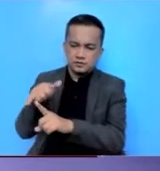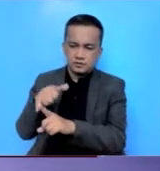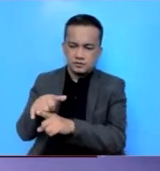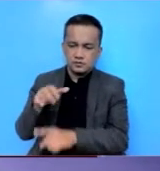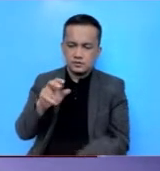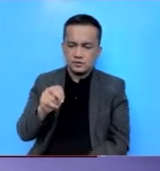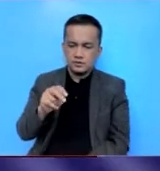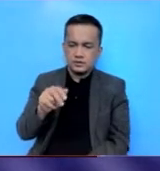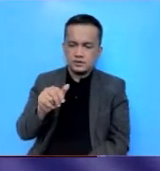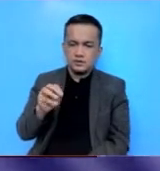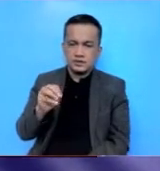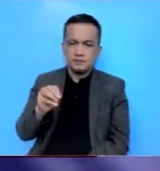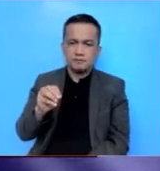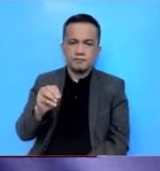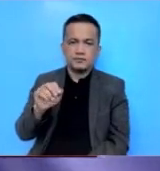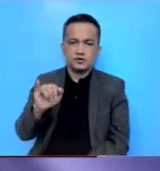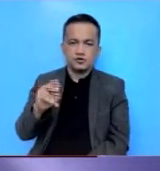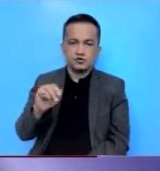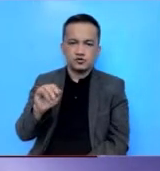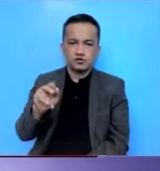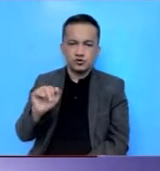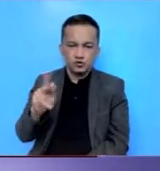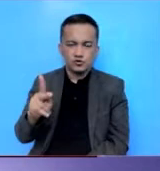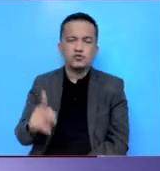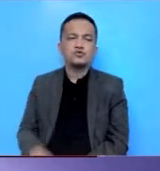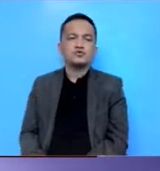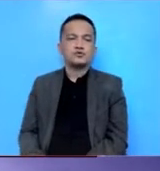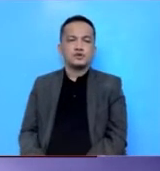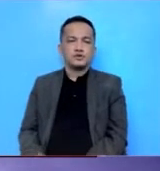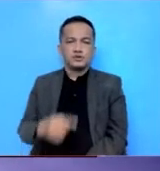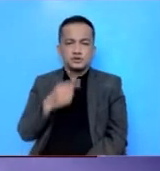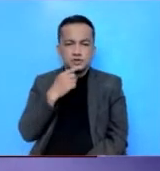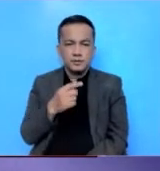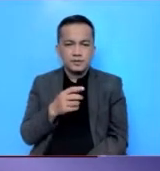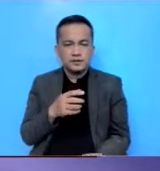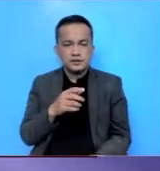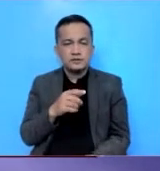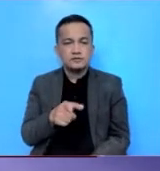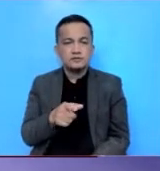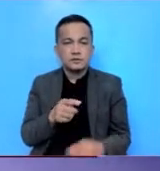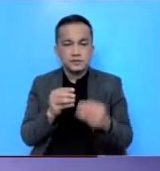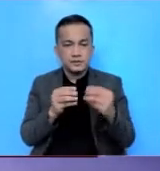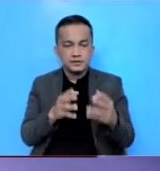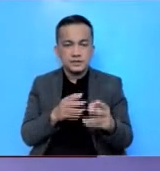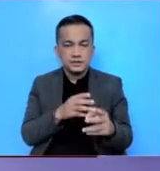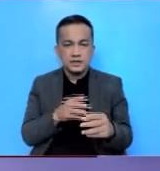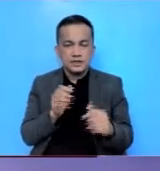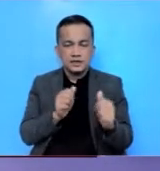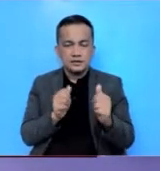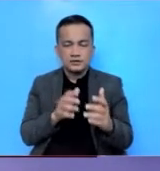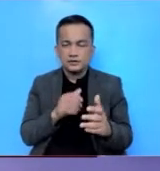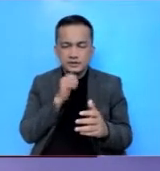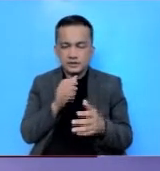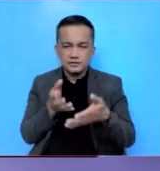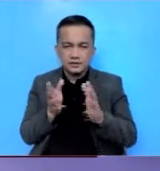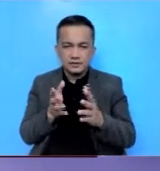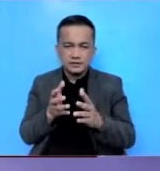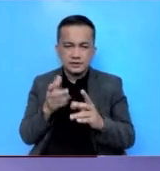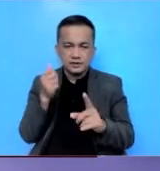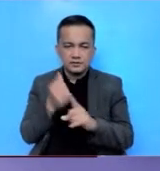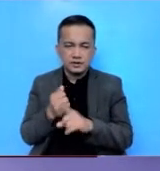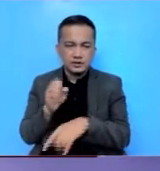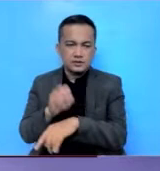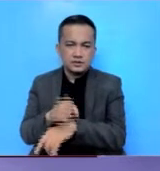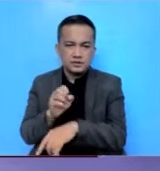Joo-yuk. Dagdag pa ng agency ng aktor, hindi nila ito palalampasin lalo't nakakaapekto ang chismis na ito